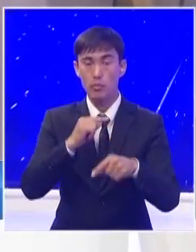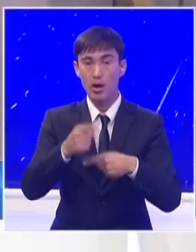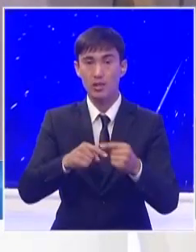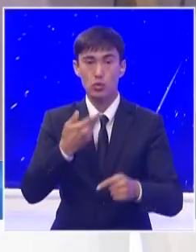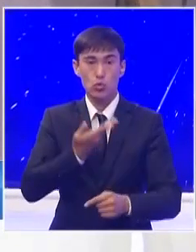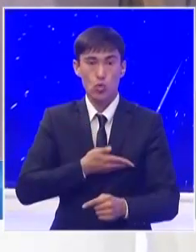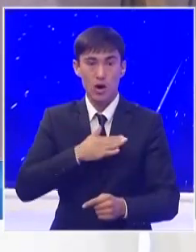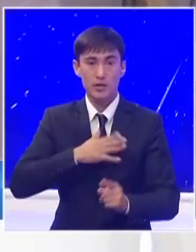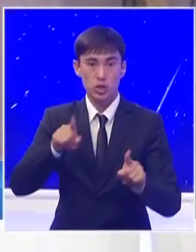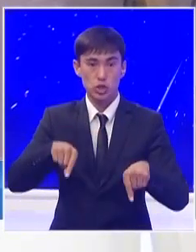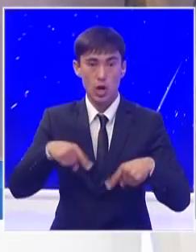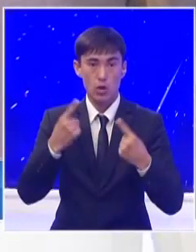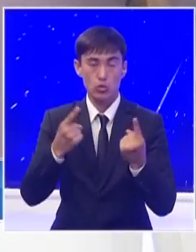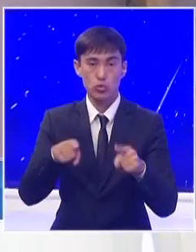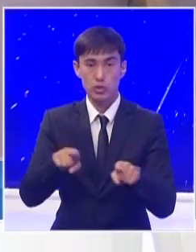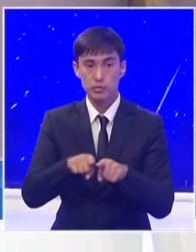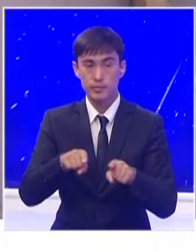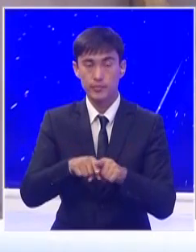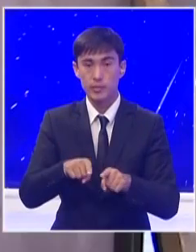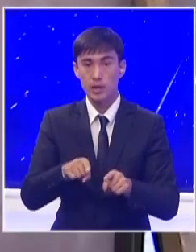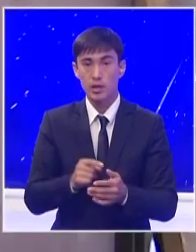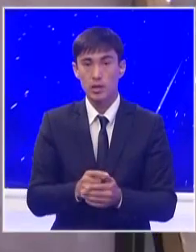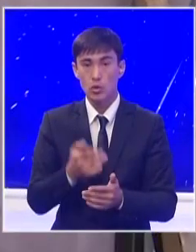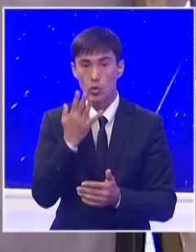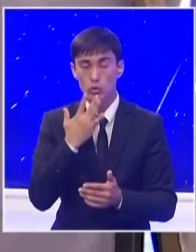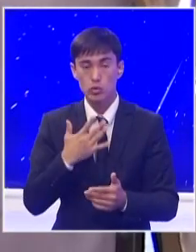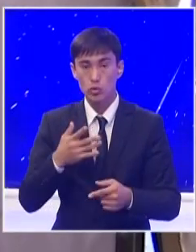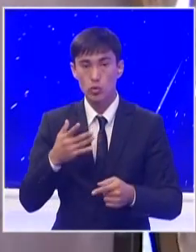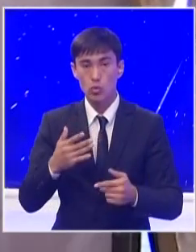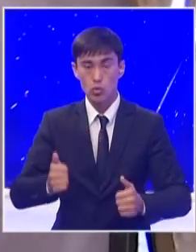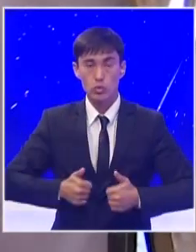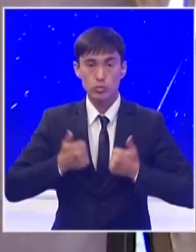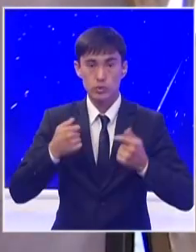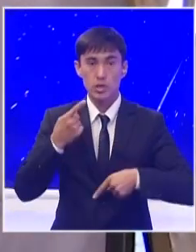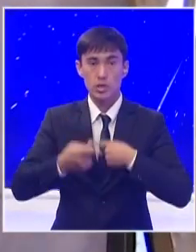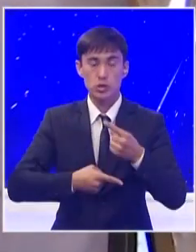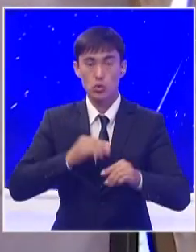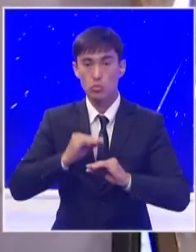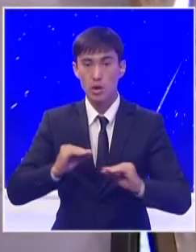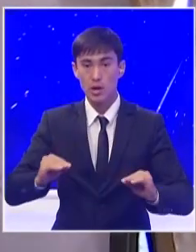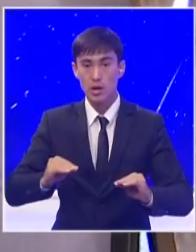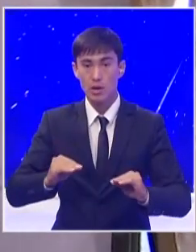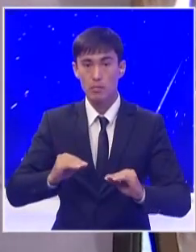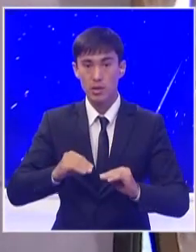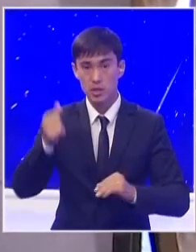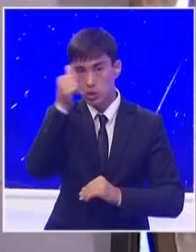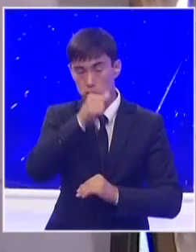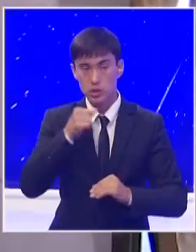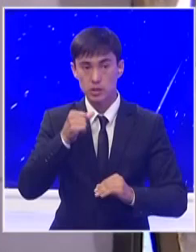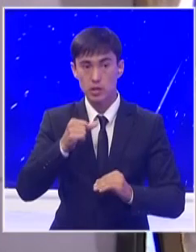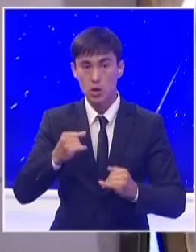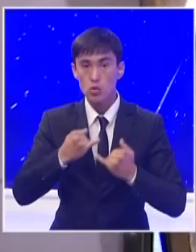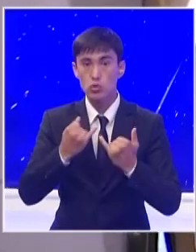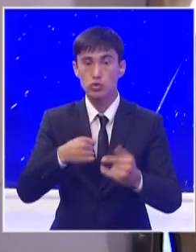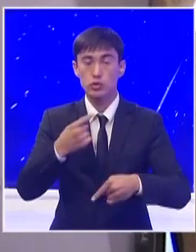рухани жаңғыру деп жатырмыз ғой, рухани жаңғырып ұлттық өнегемізді келешек ұрпаққа осы балалар жылына